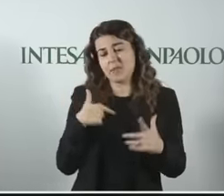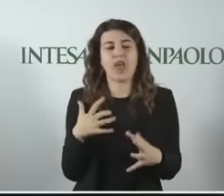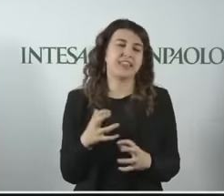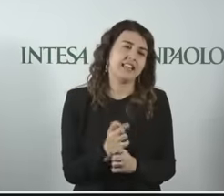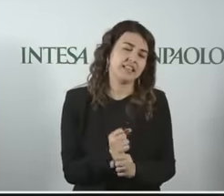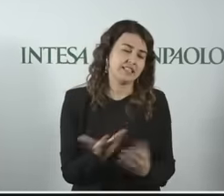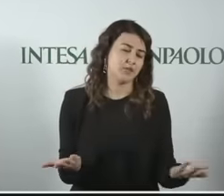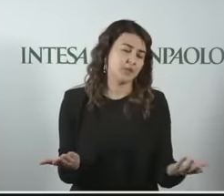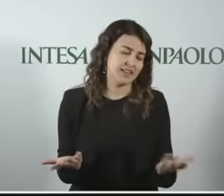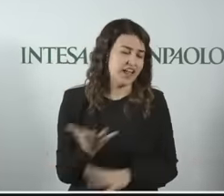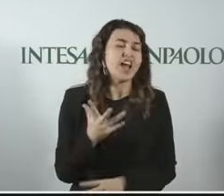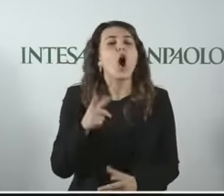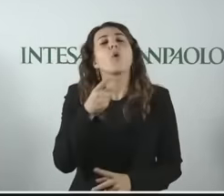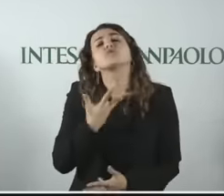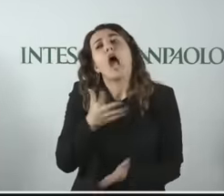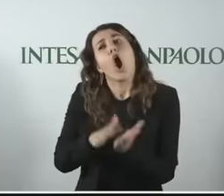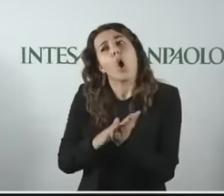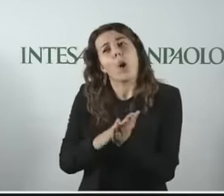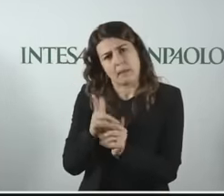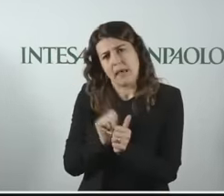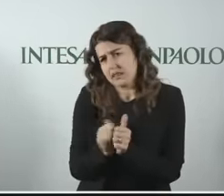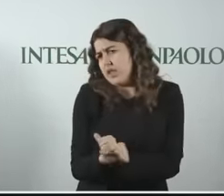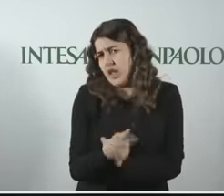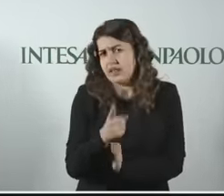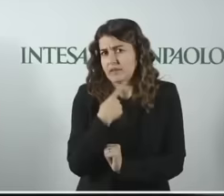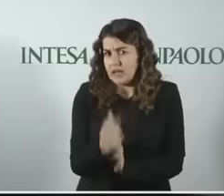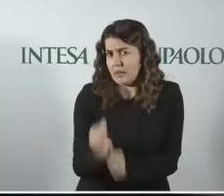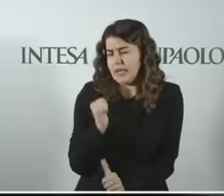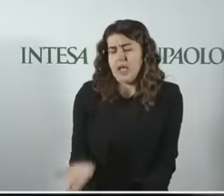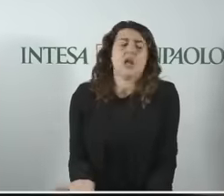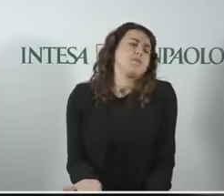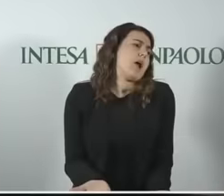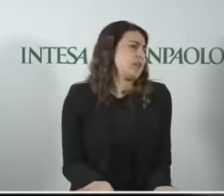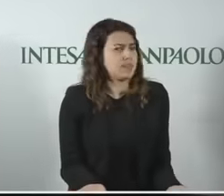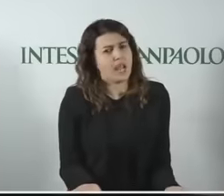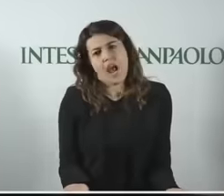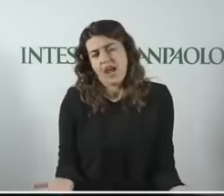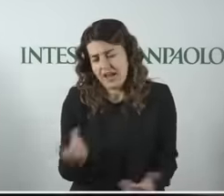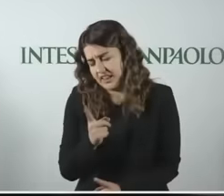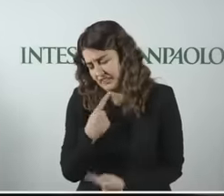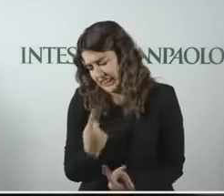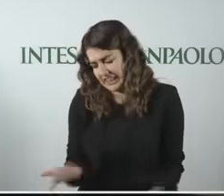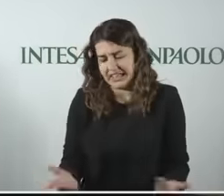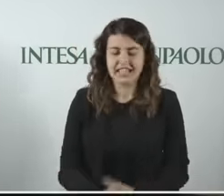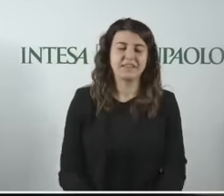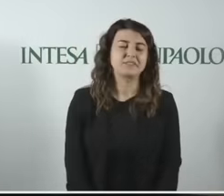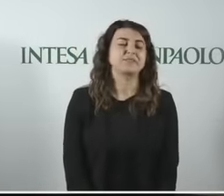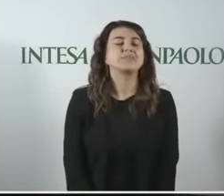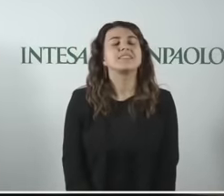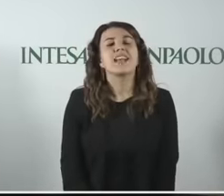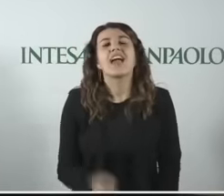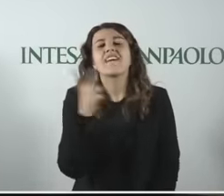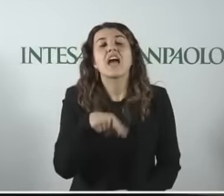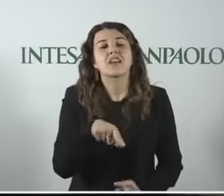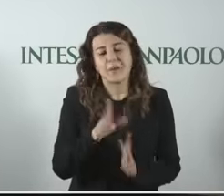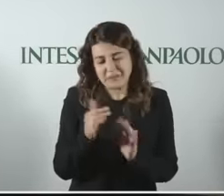io che contengono Complimenti passano prima delle altre Di solito riveliamo anche questa cosa e e riveliamo anche